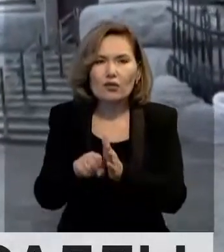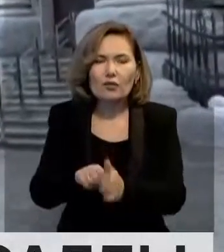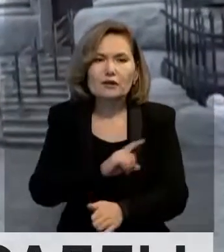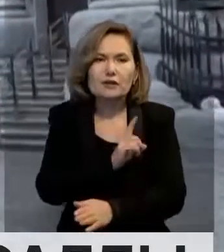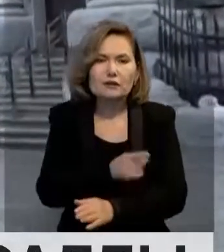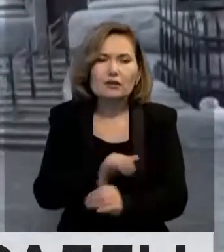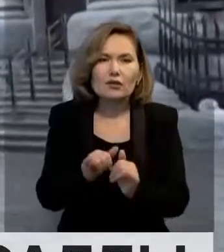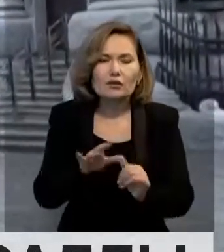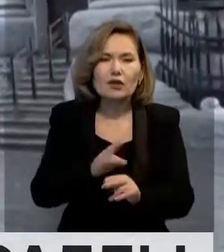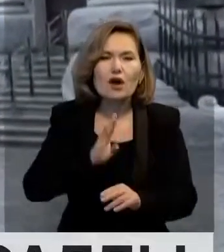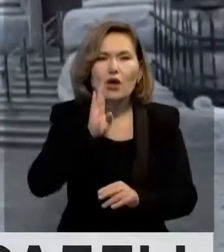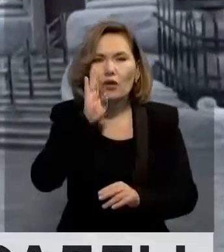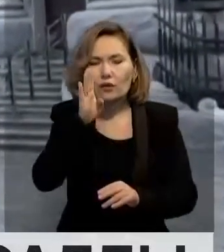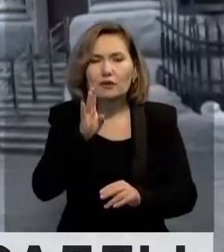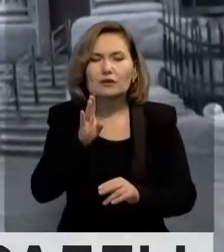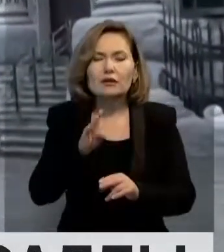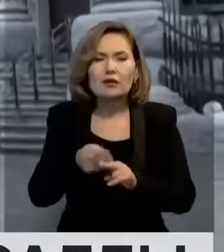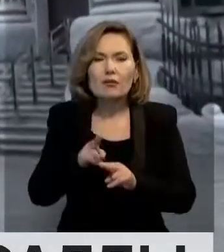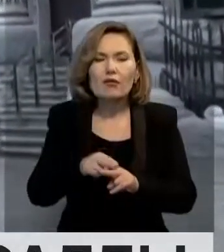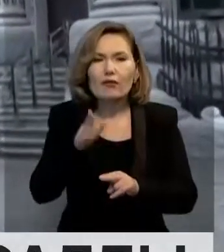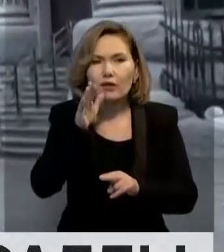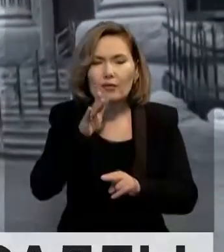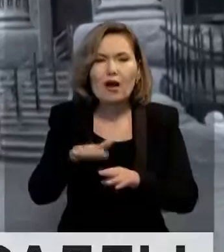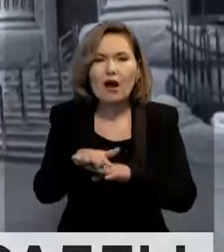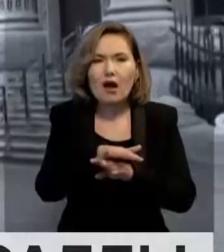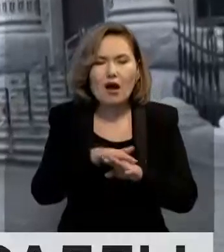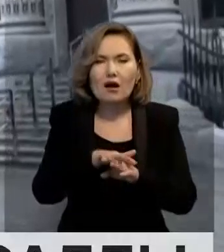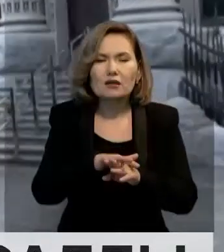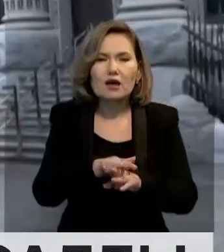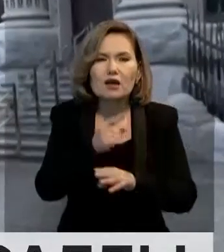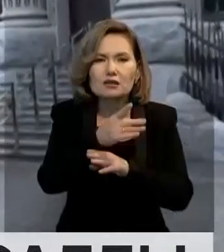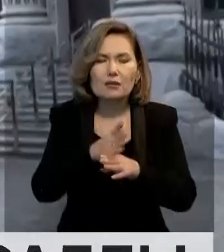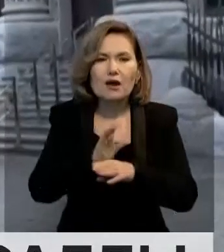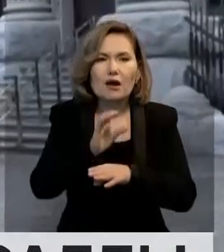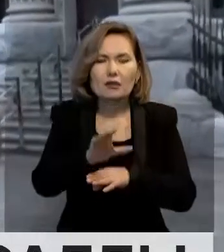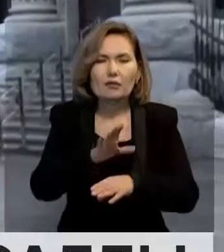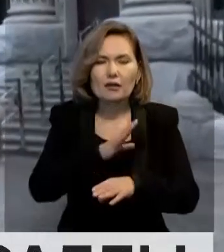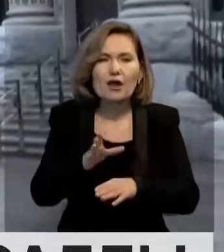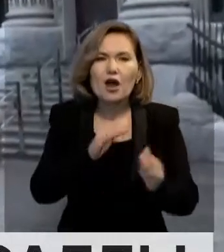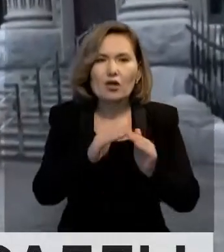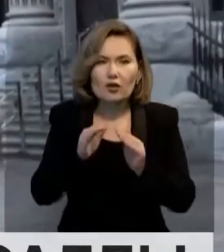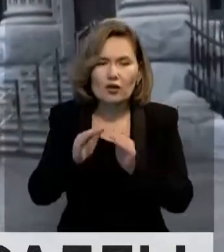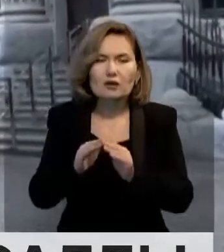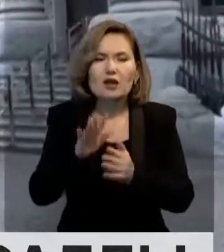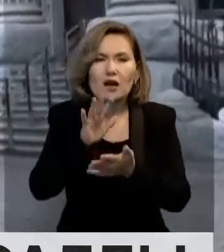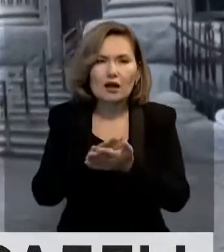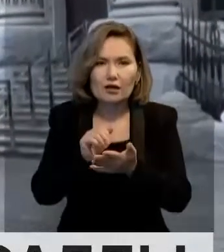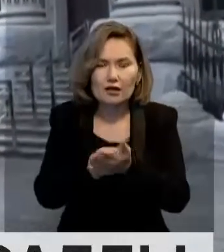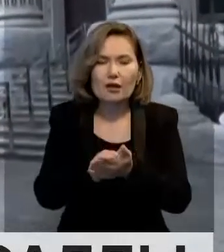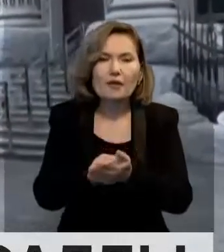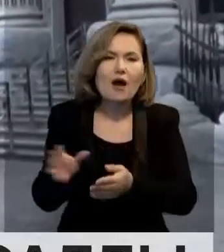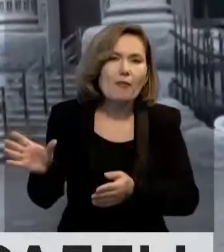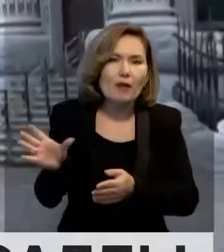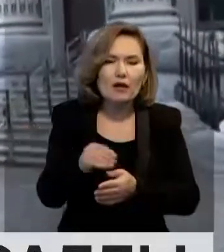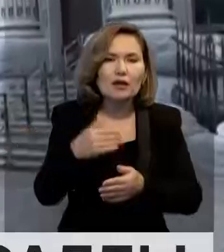деп әдейі таңертеңгі уақыт таңдалған. Бірақ біз бір-бірімізге көмектесеміз, қирағанның бәрін қалпына келтіреміз. Неге бұлай болды?